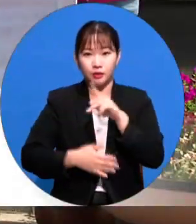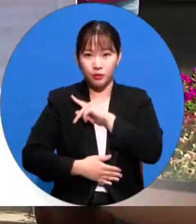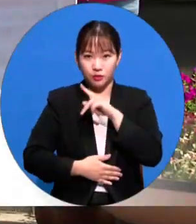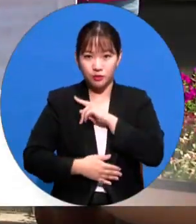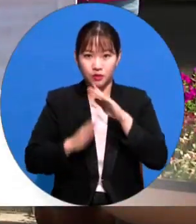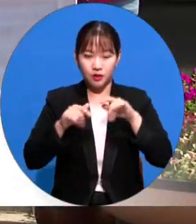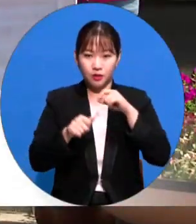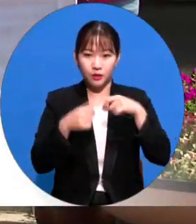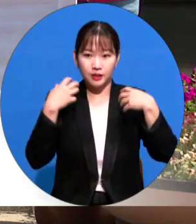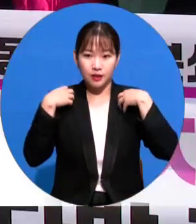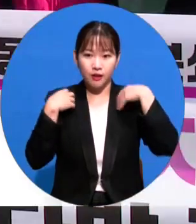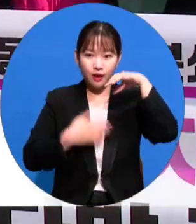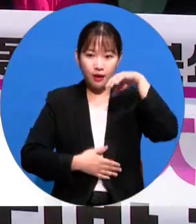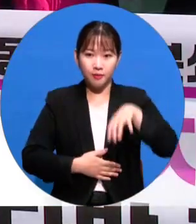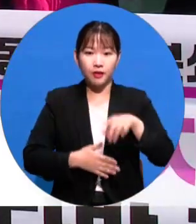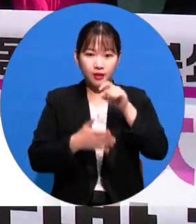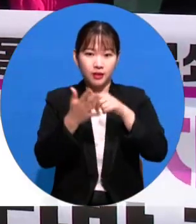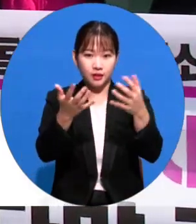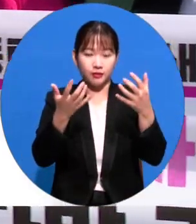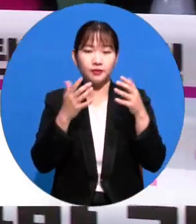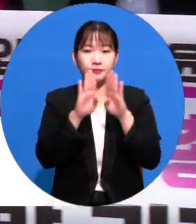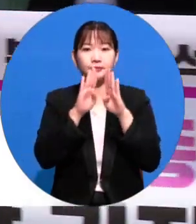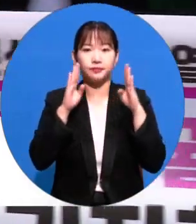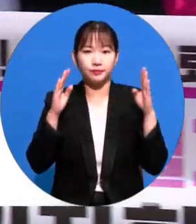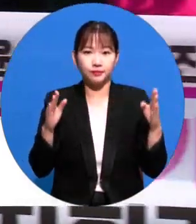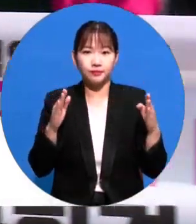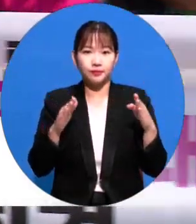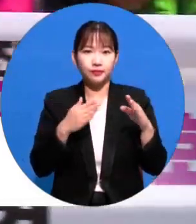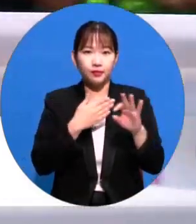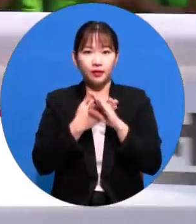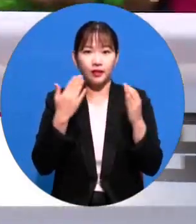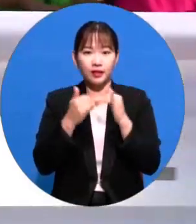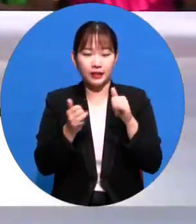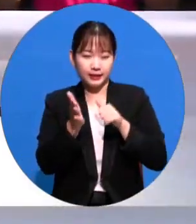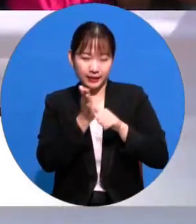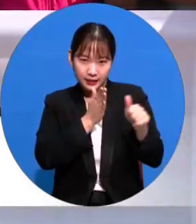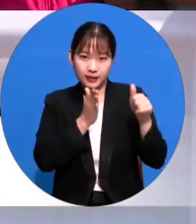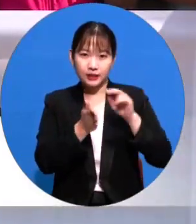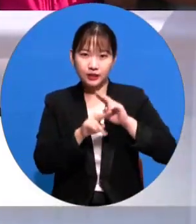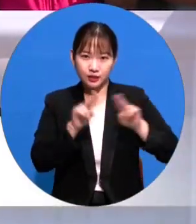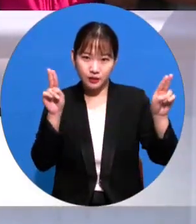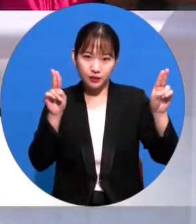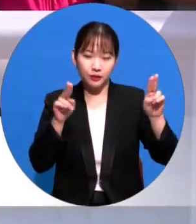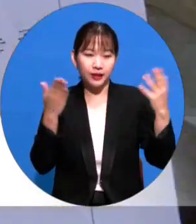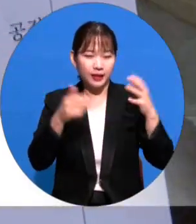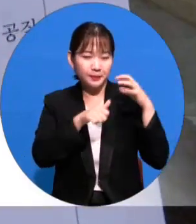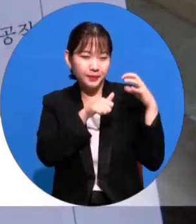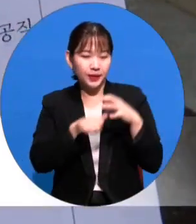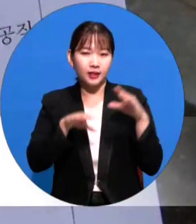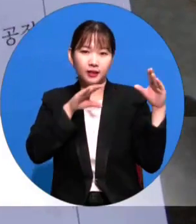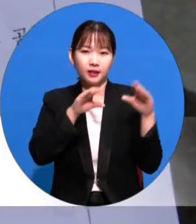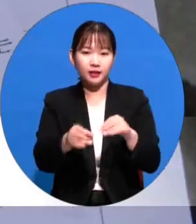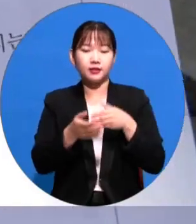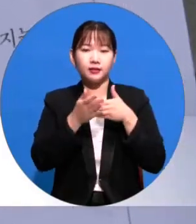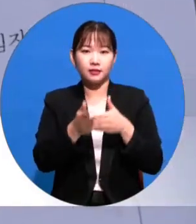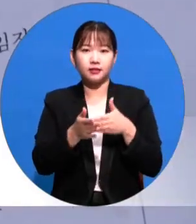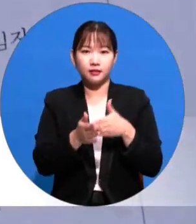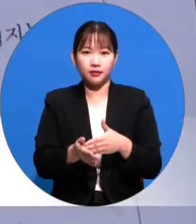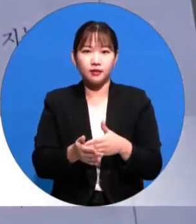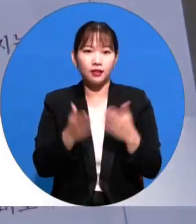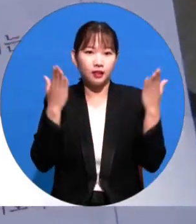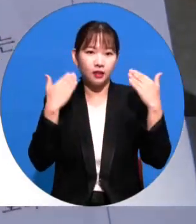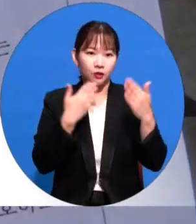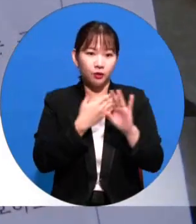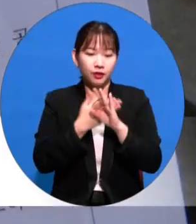오늘 전남교육청 앞에서 기자회견을 열고 비정규직 철폐와 노동탄압 중단을 촉구했습니다.